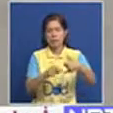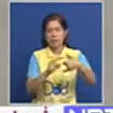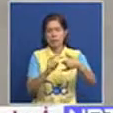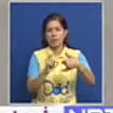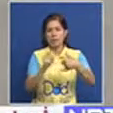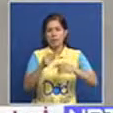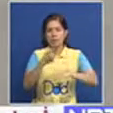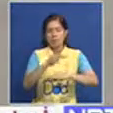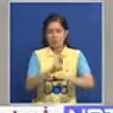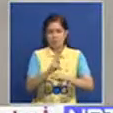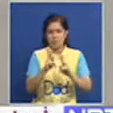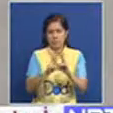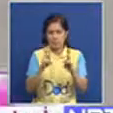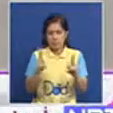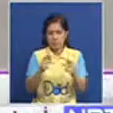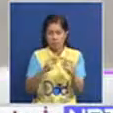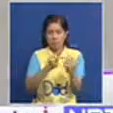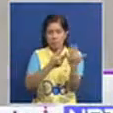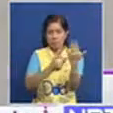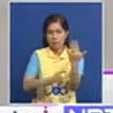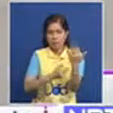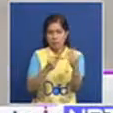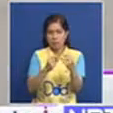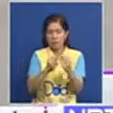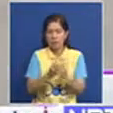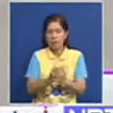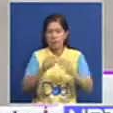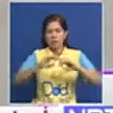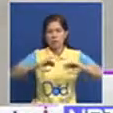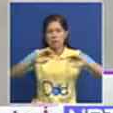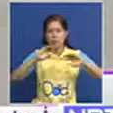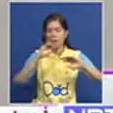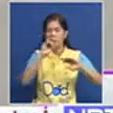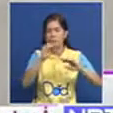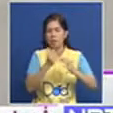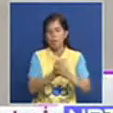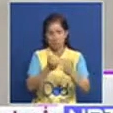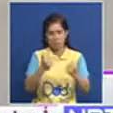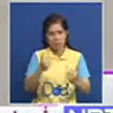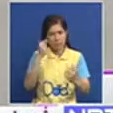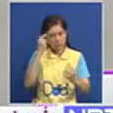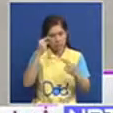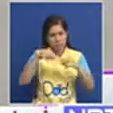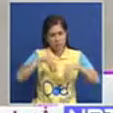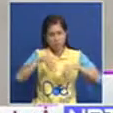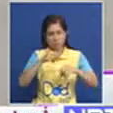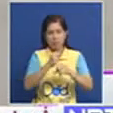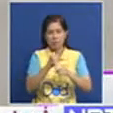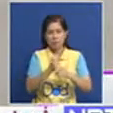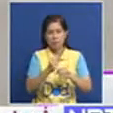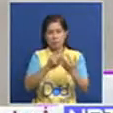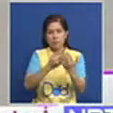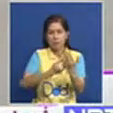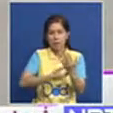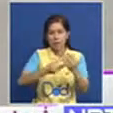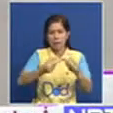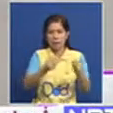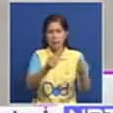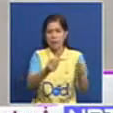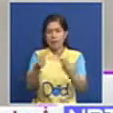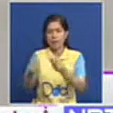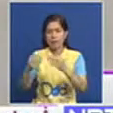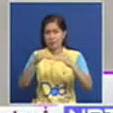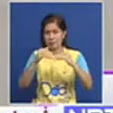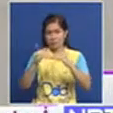พงษ์ประธานคณะกรรมการสลากกินแบ่งรัฐบาลกล่าวว่าเพื่อเป็นการกระจายสลากให้กับผู้ค้ารายย่อยได้ทั่วถึงมากขึ้นในงวดวันที่